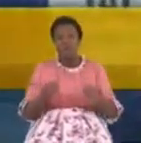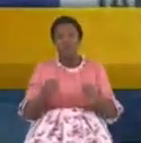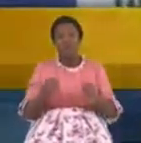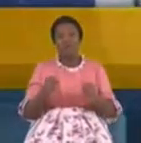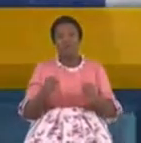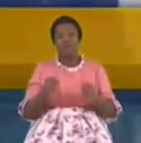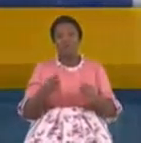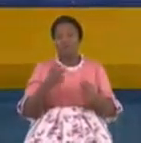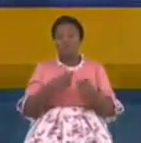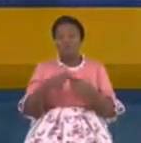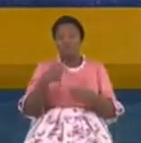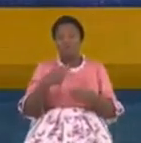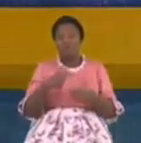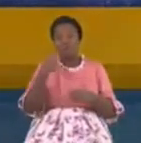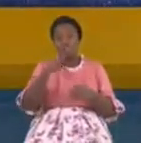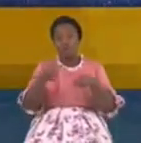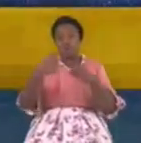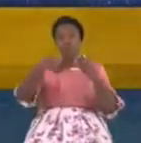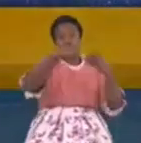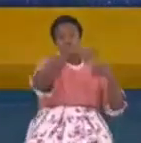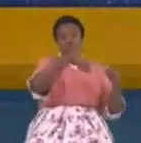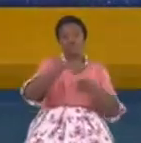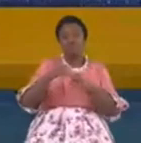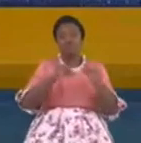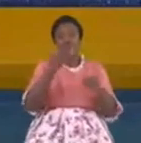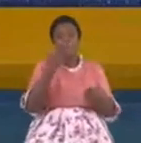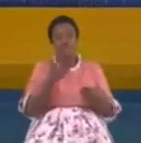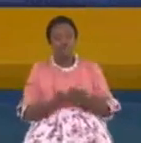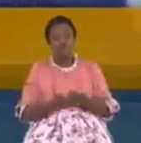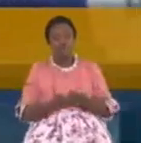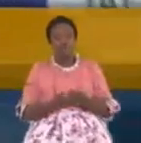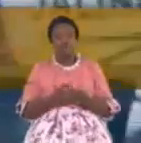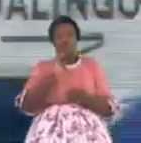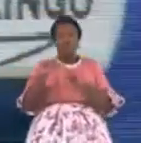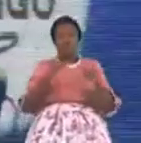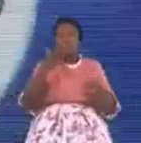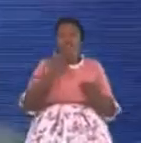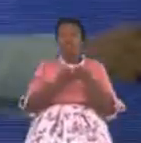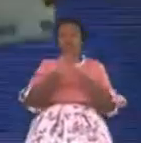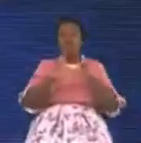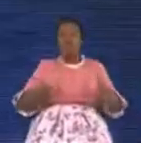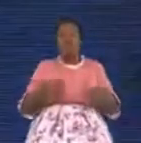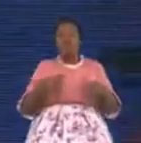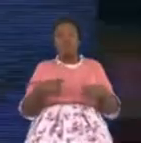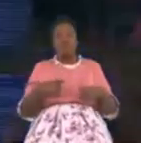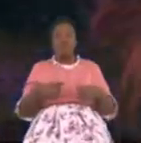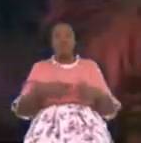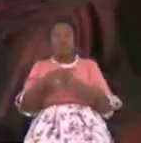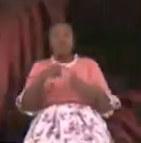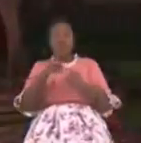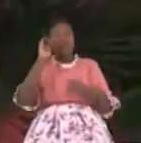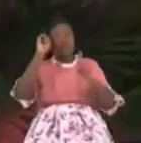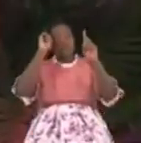sị, onye na-ejegharị na-eme ihe ọma, ọ ga-eme ihe ọma na ndụ gị. Mgbe ọ